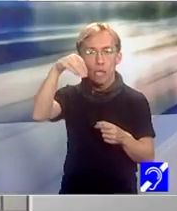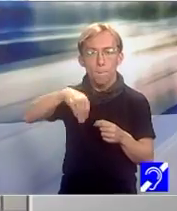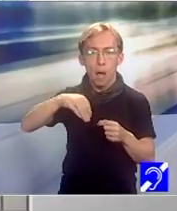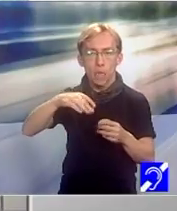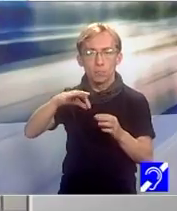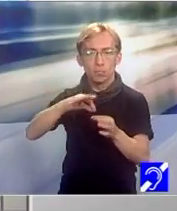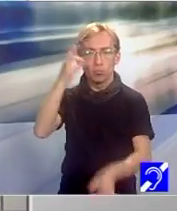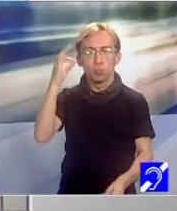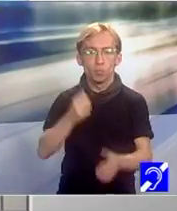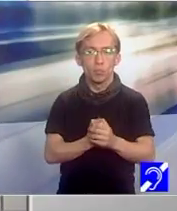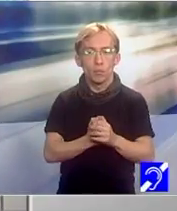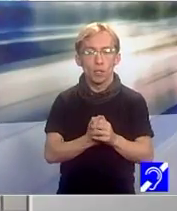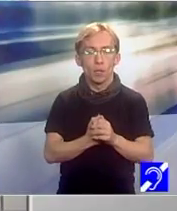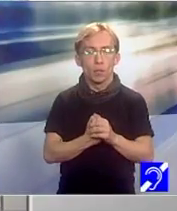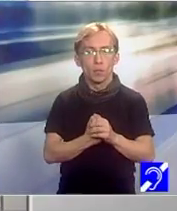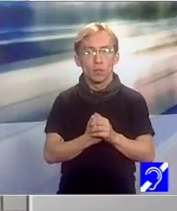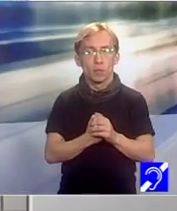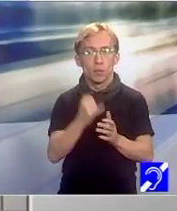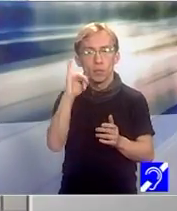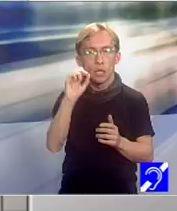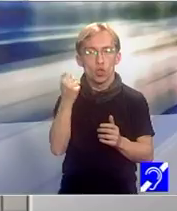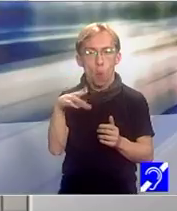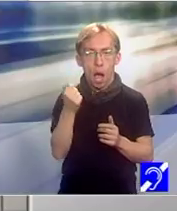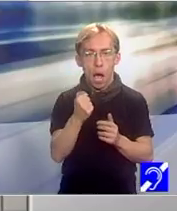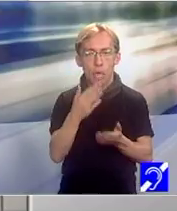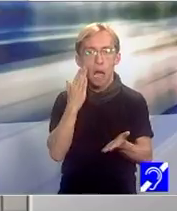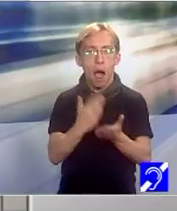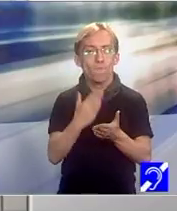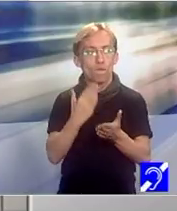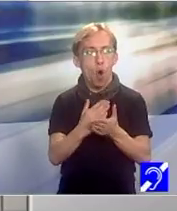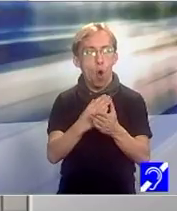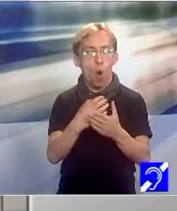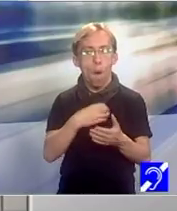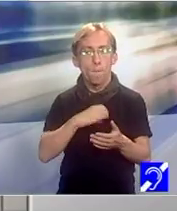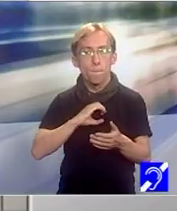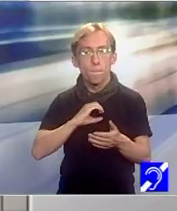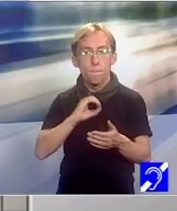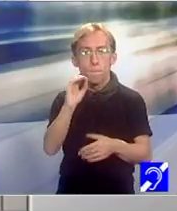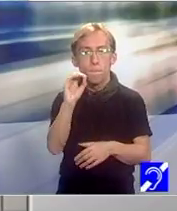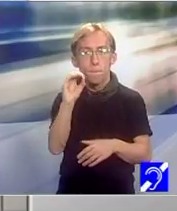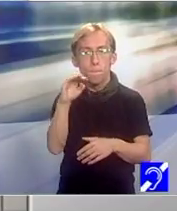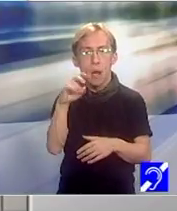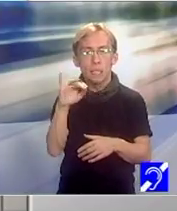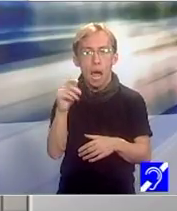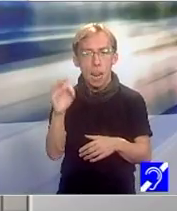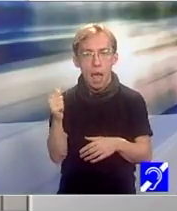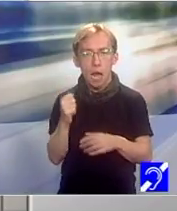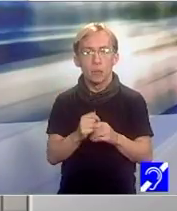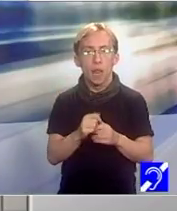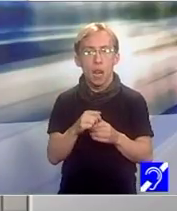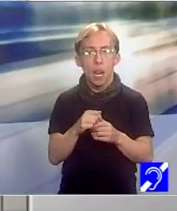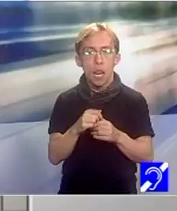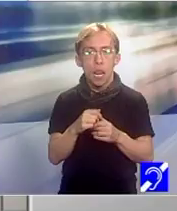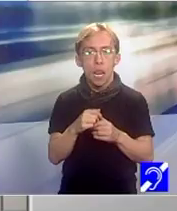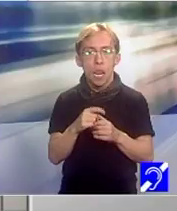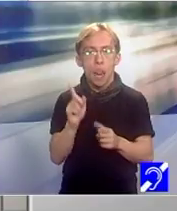un argint la suliță. Ioana Țepelea a fost medaliată cu argint la tenis de masă, iar mâine va concura la proba de dublu. Vom avea în